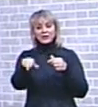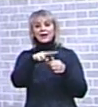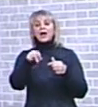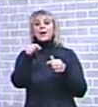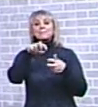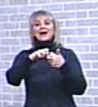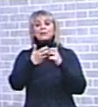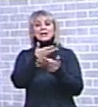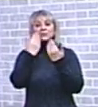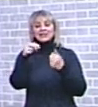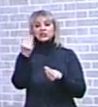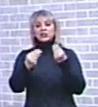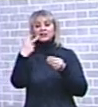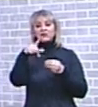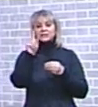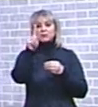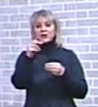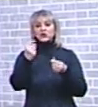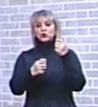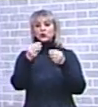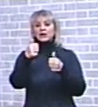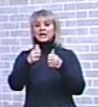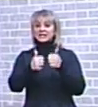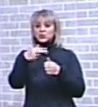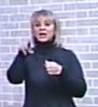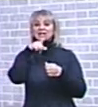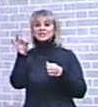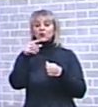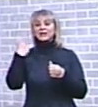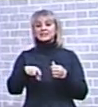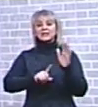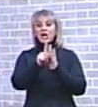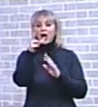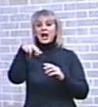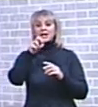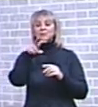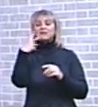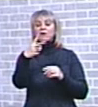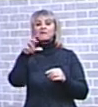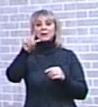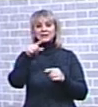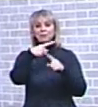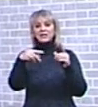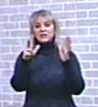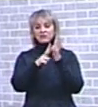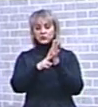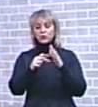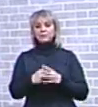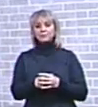И вот проблем нет. Игра 21-го тура «Ростов-Краснодар» начнется на «Олимпе-2» в понедельник в